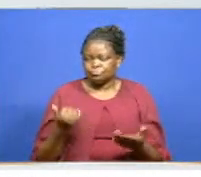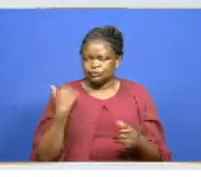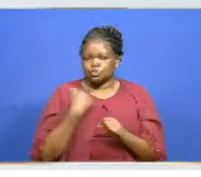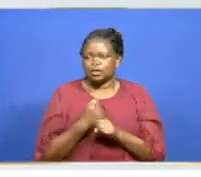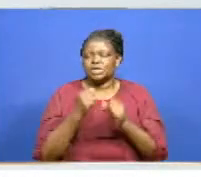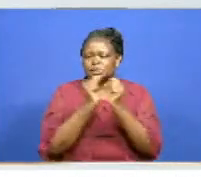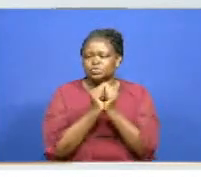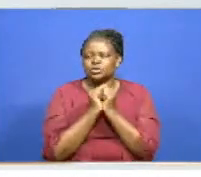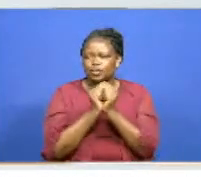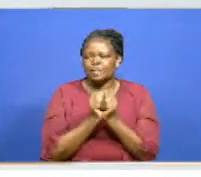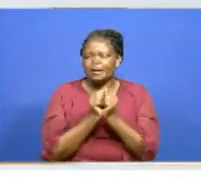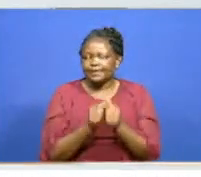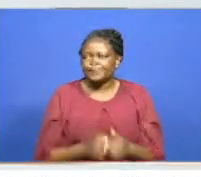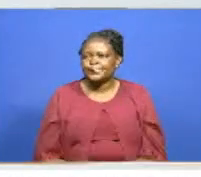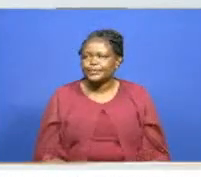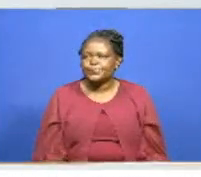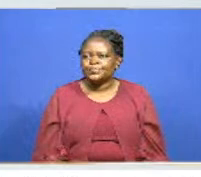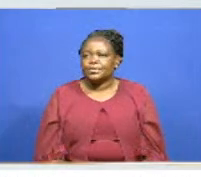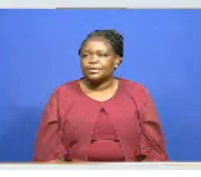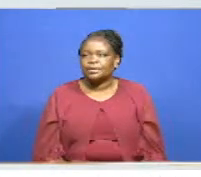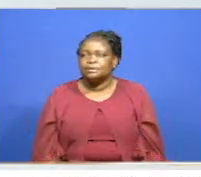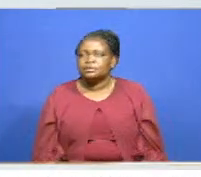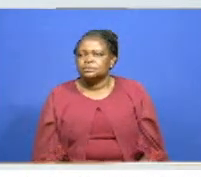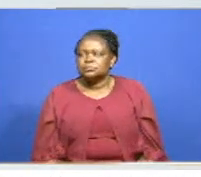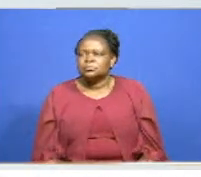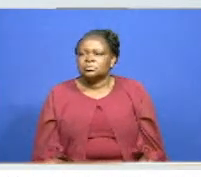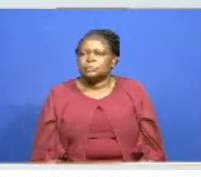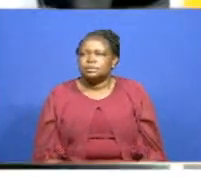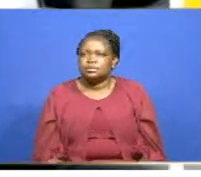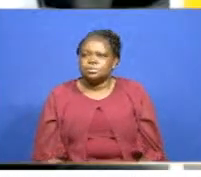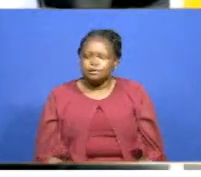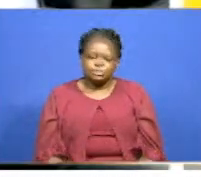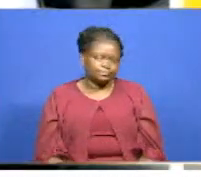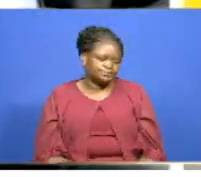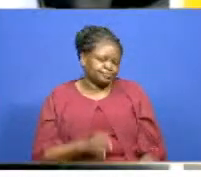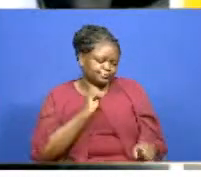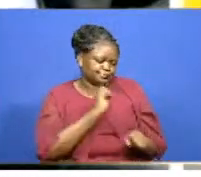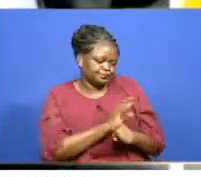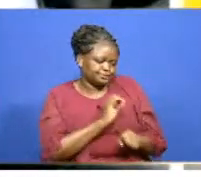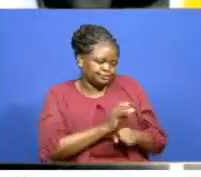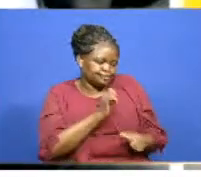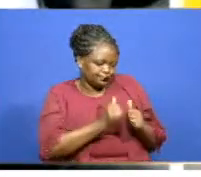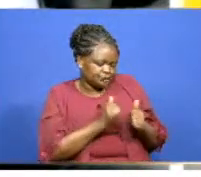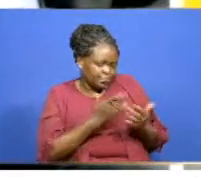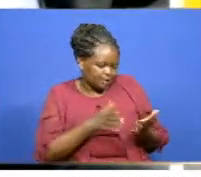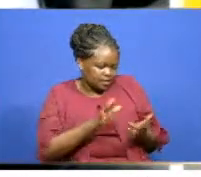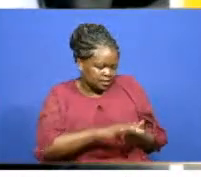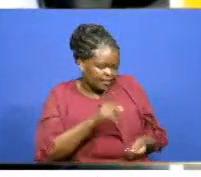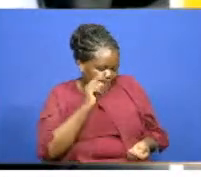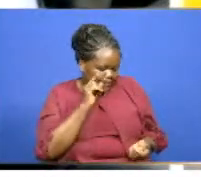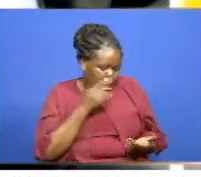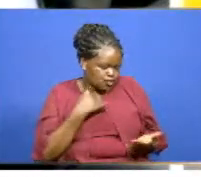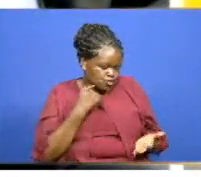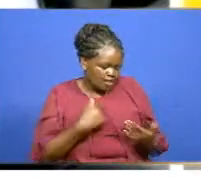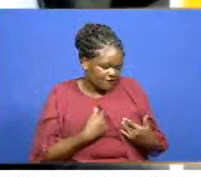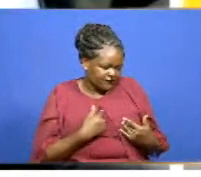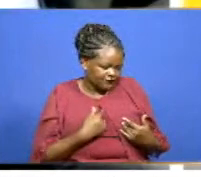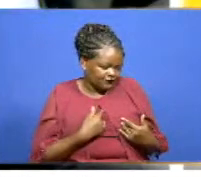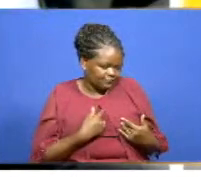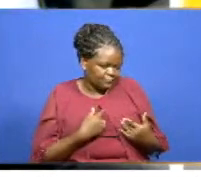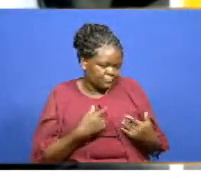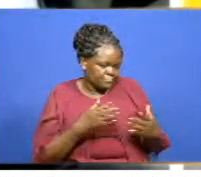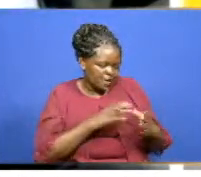pamoja. Tukisalia tu kwenye hilo swala, pengine kauli yako ni ipi kuhusiana na eneo hili la pwani kutaka kuwa na chama